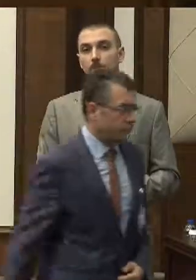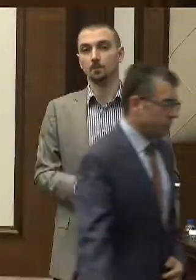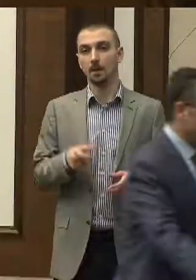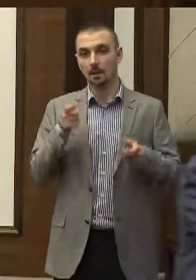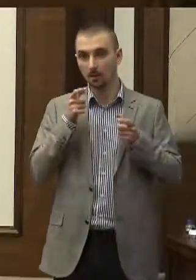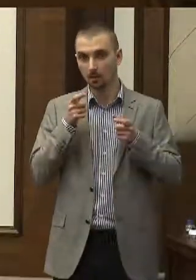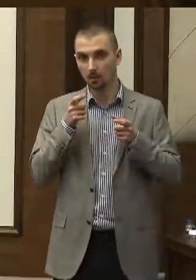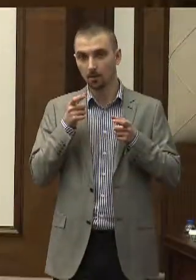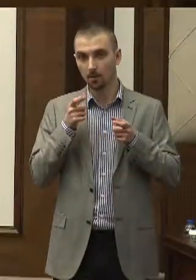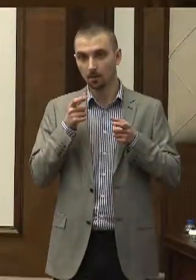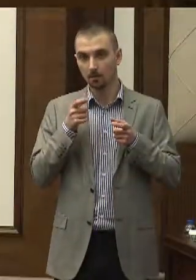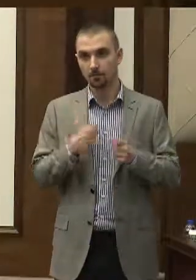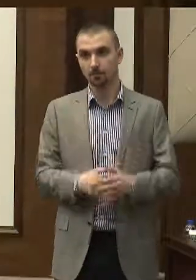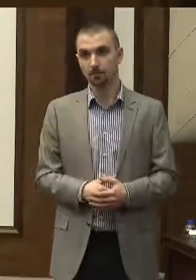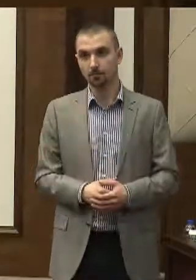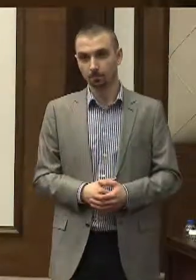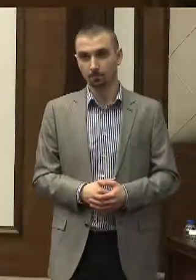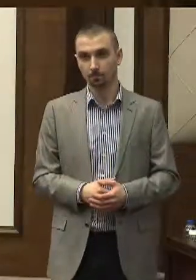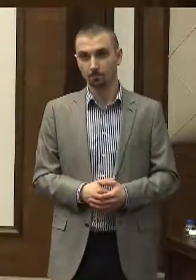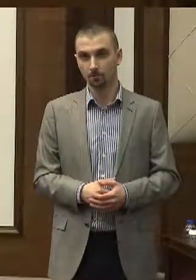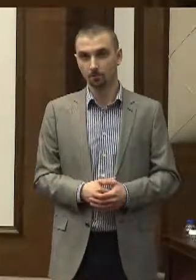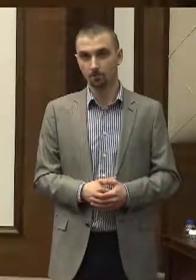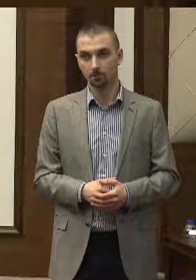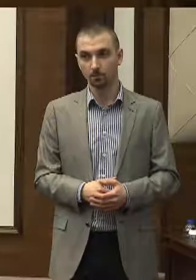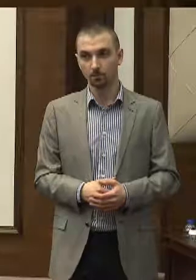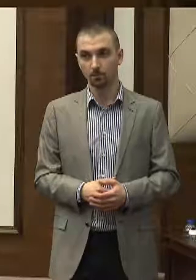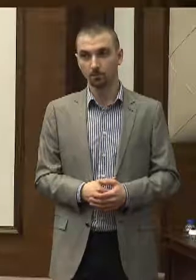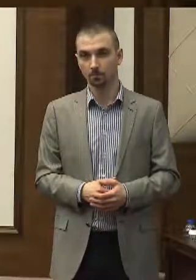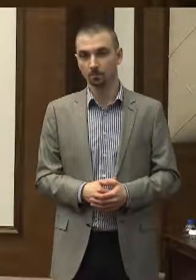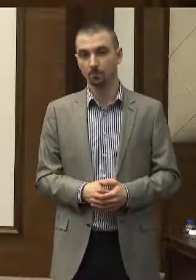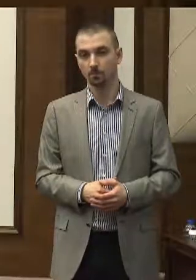dikkatleri bu noktaya çektik.